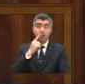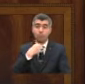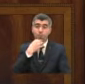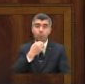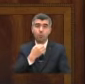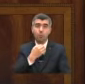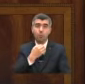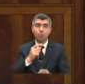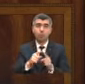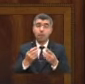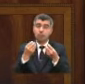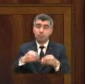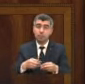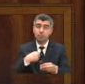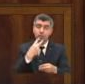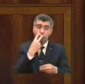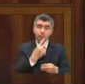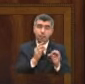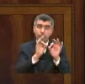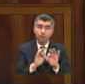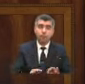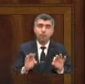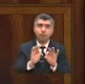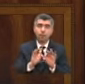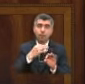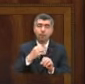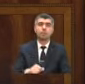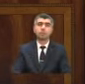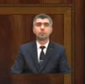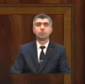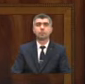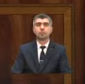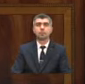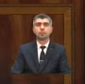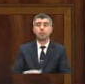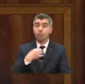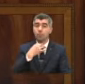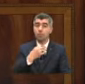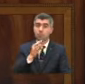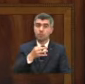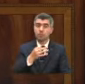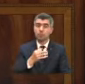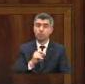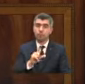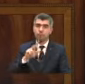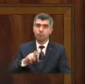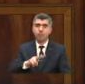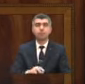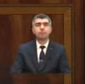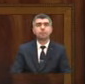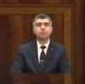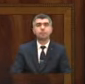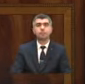أنتم الفاشلون لأنكم لا ترون هذا النجاح. أو أنا أقول لك ما غادي نقول لك، ما عندي ما نقول لك من غير هذا الشيء، غير